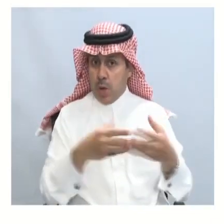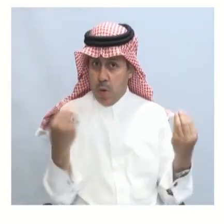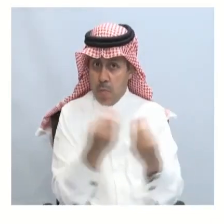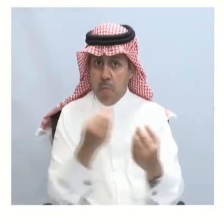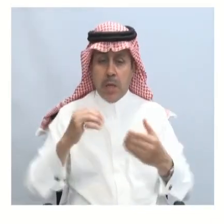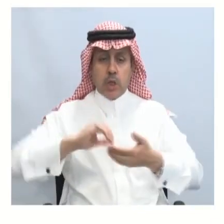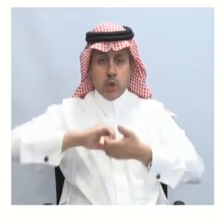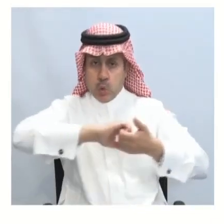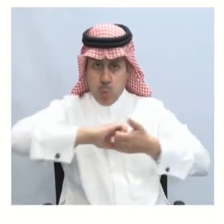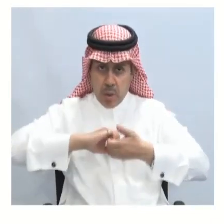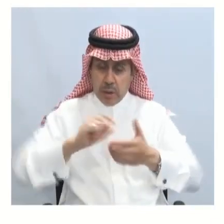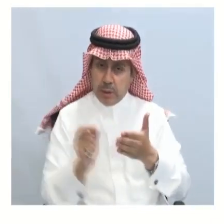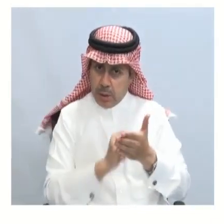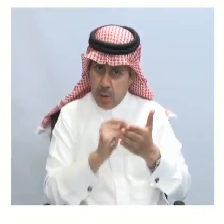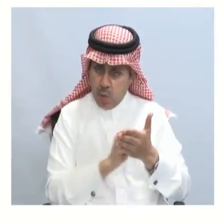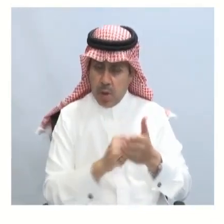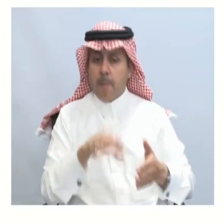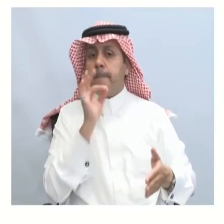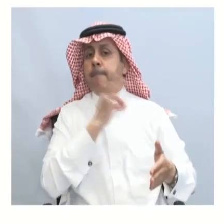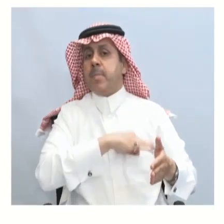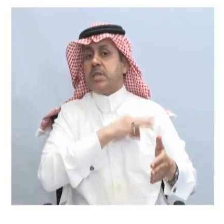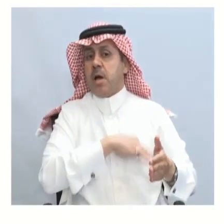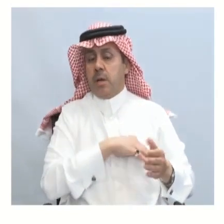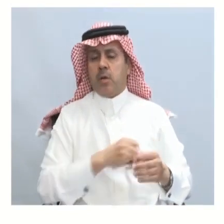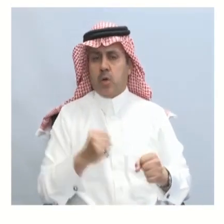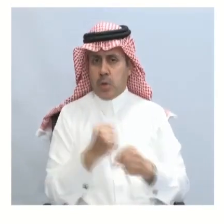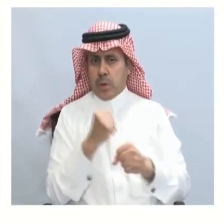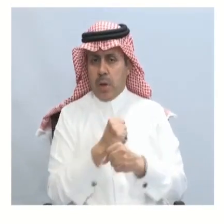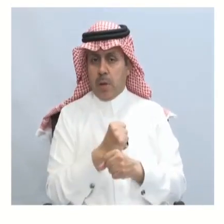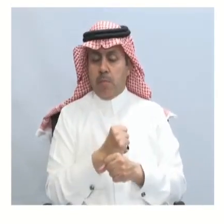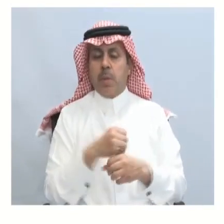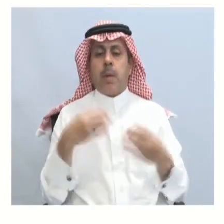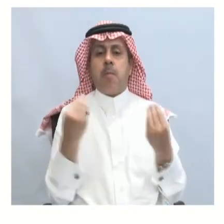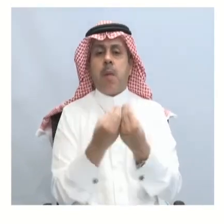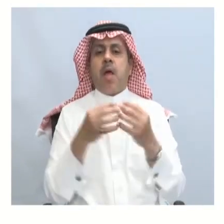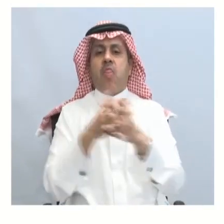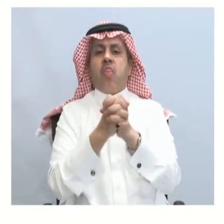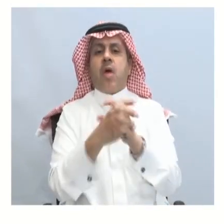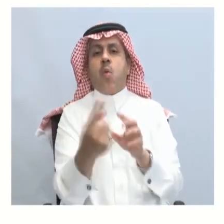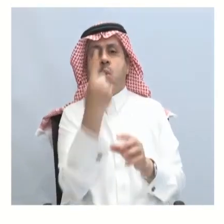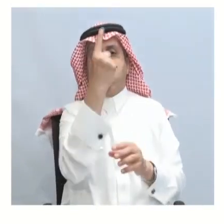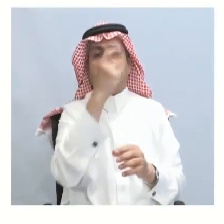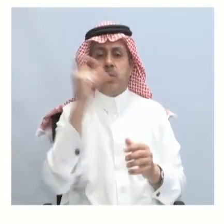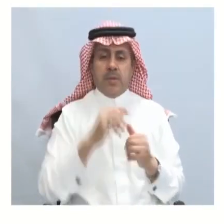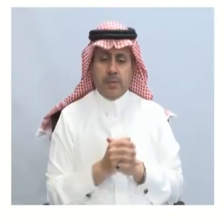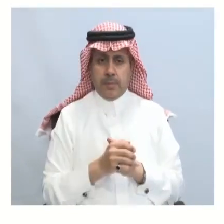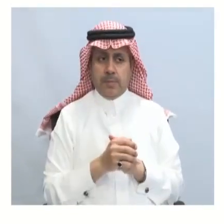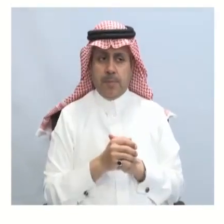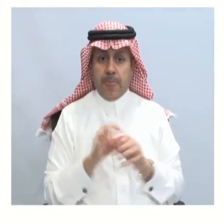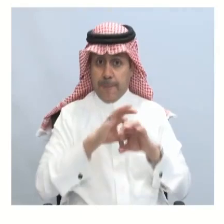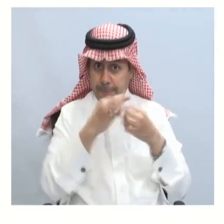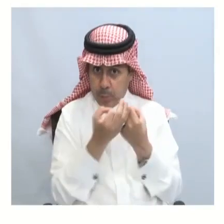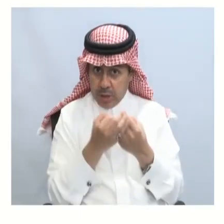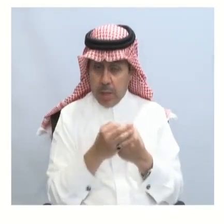زملائك دون المصالح التي تتحقق من وحده المسلمين ما هي المصالح التي